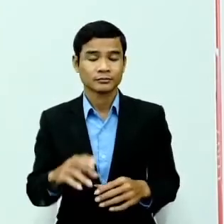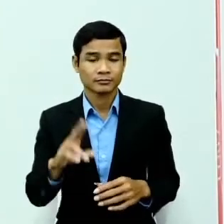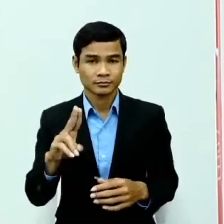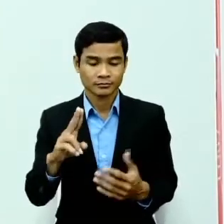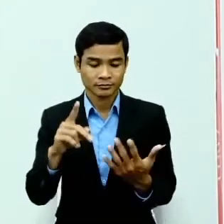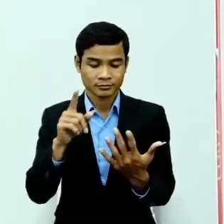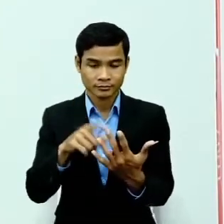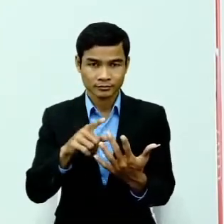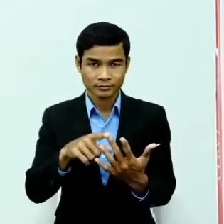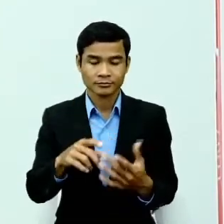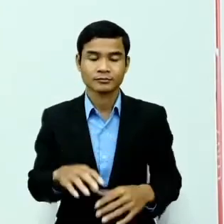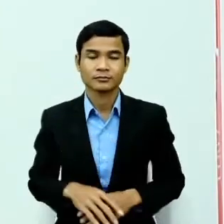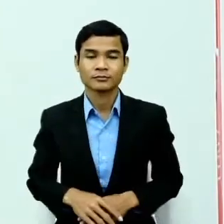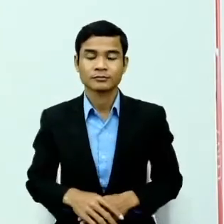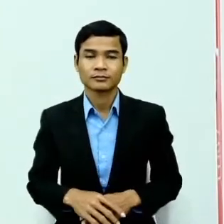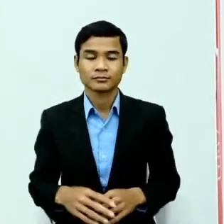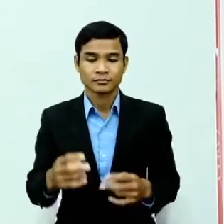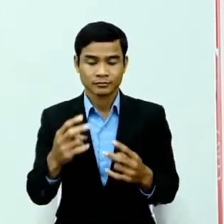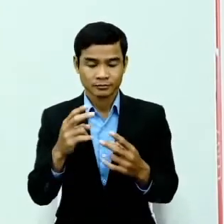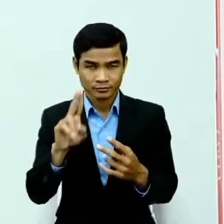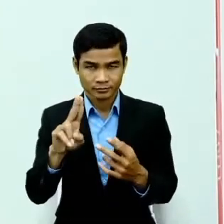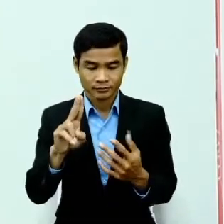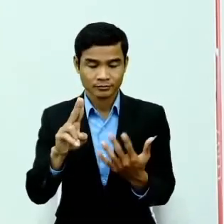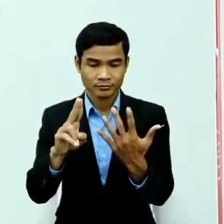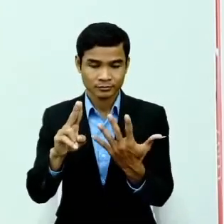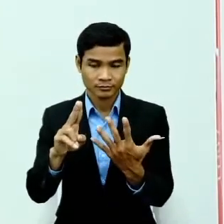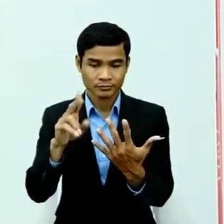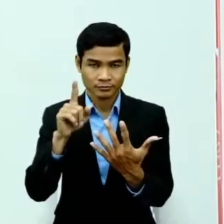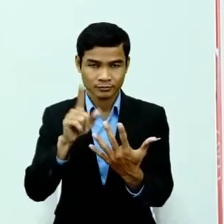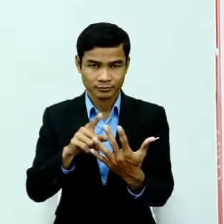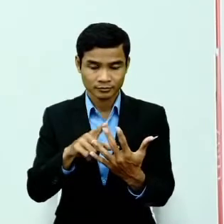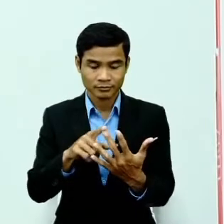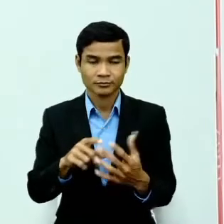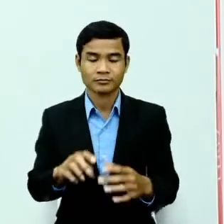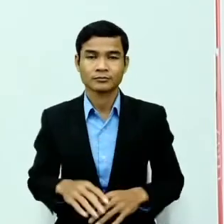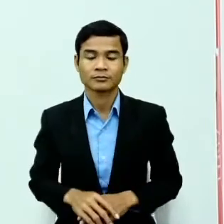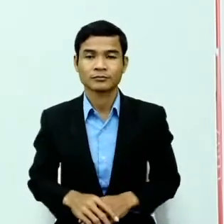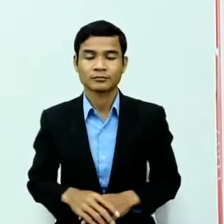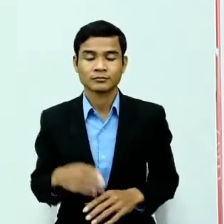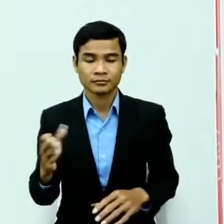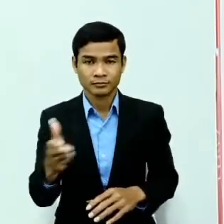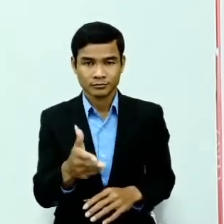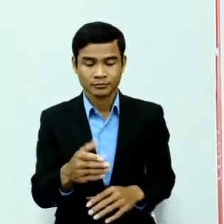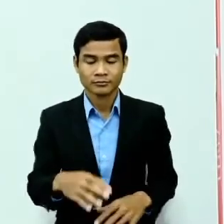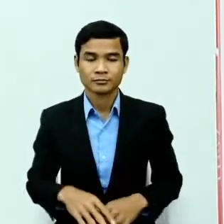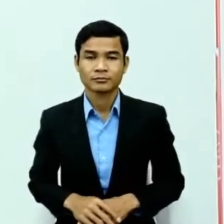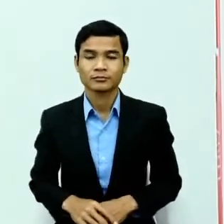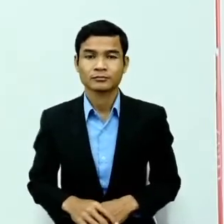ấm ấm ó ấm ấm chà con